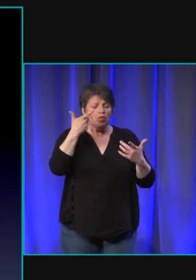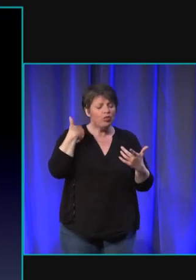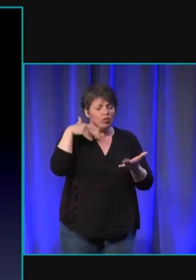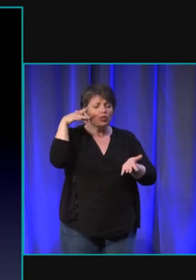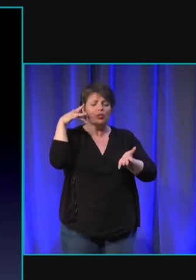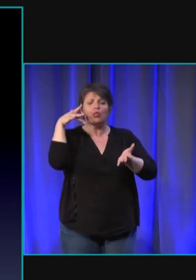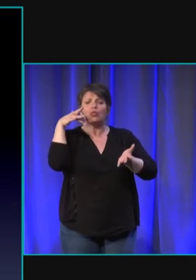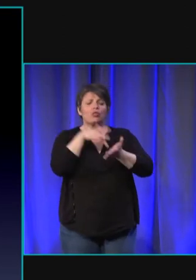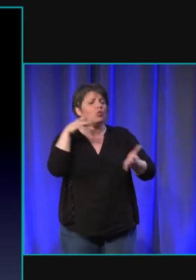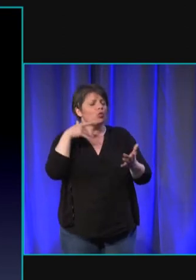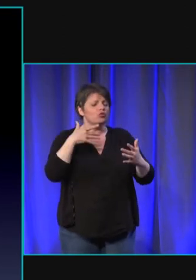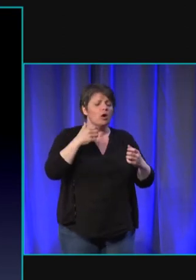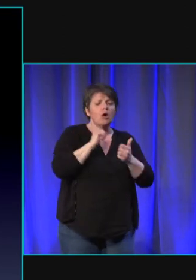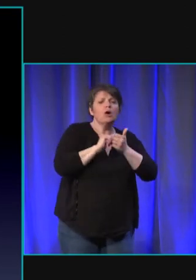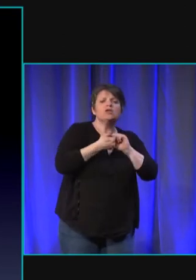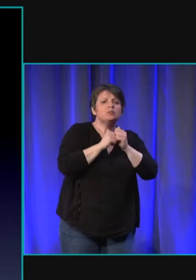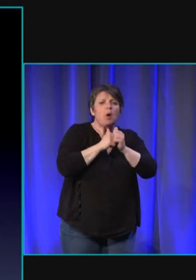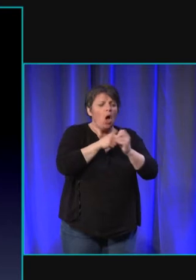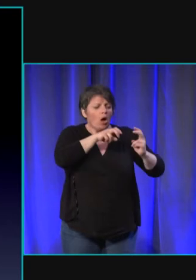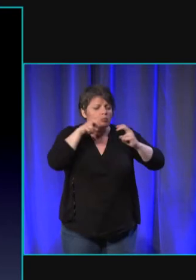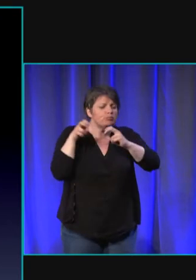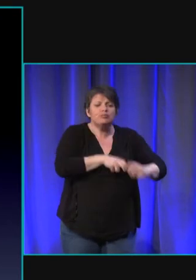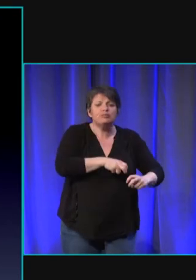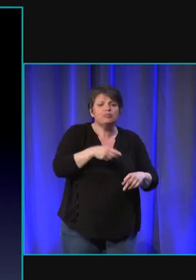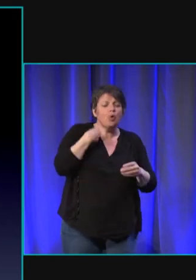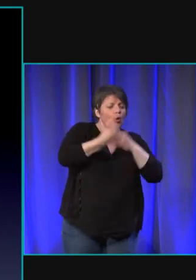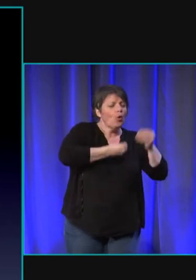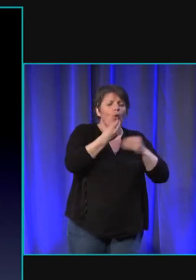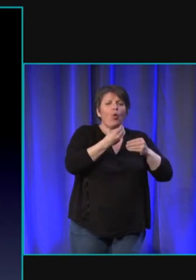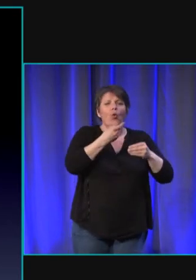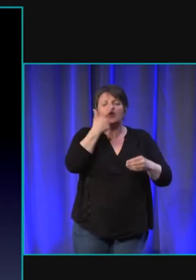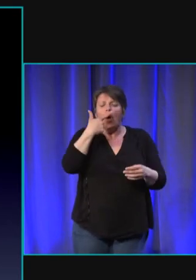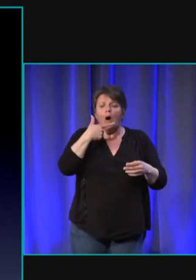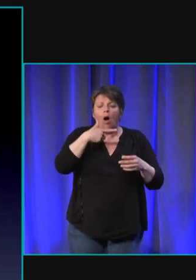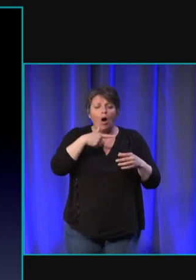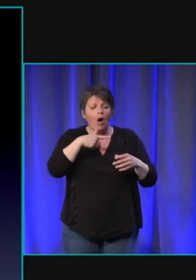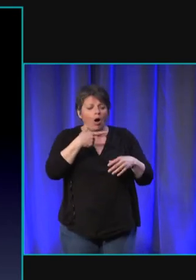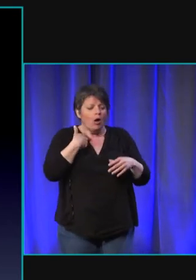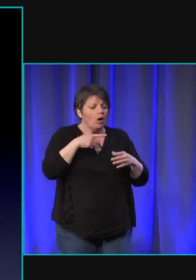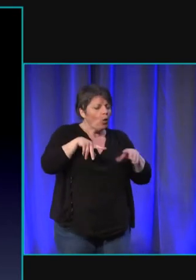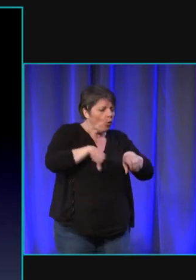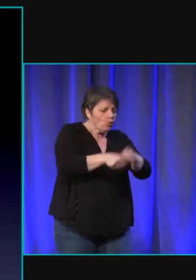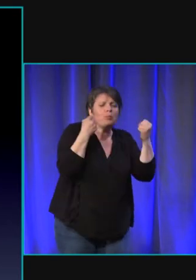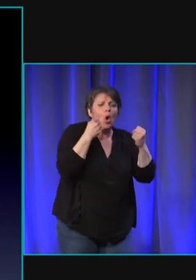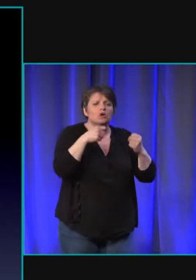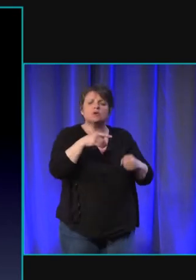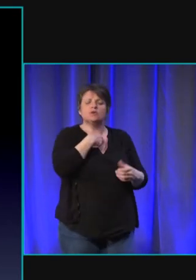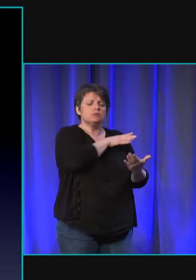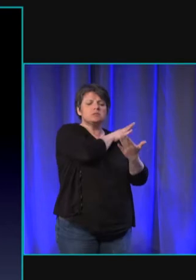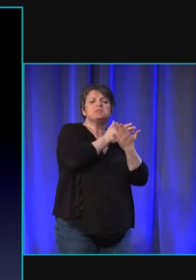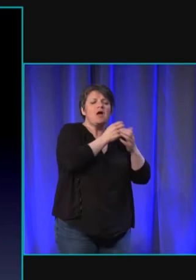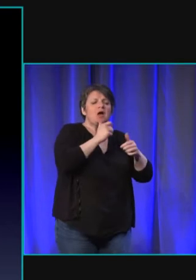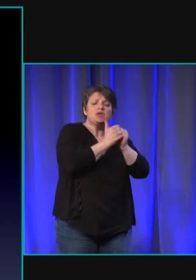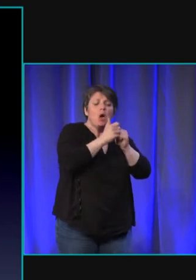quel type d'activité physique, finalement, il faut proposer? Est-ce qu'il faut des activités plutôt à poids porté, comme le vélo, comme